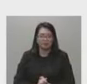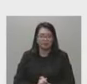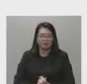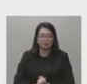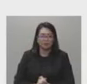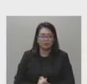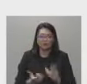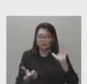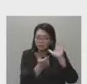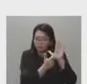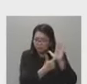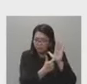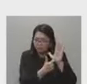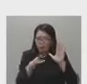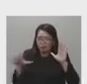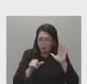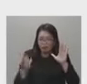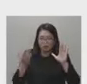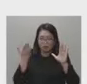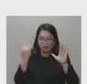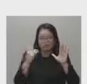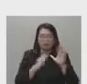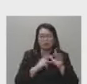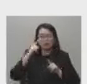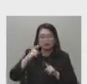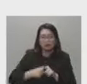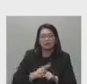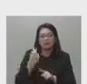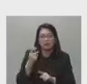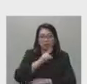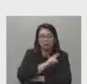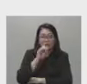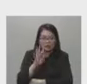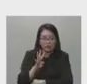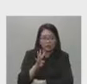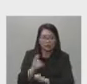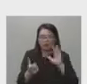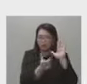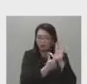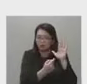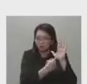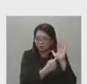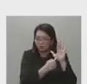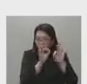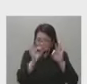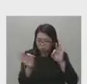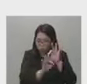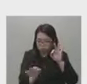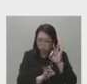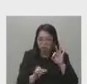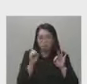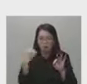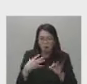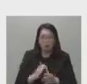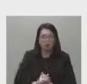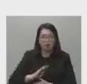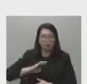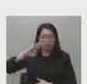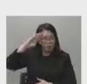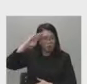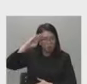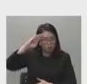อ้างถึงการประชุมเมื่อวันที่4พฤศจิกายน2562โดยมีในหนังสือนี้อ้างว่าโดยมีพลโทพัน